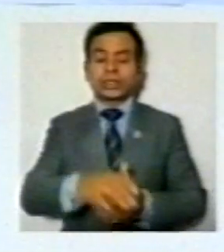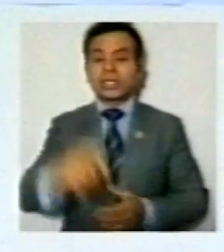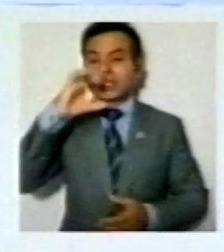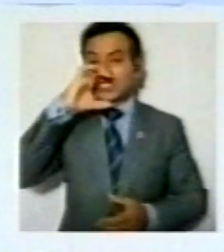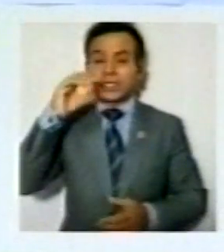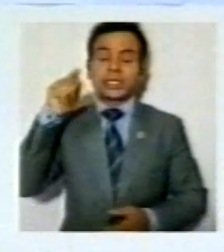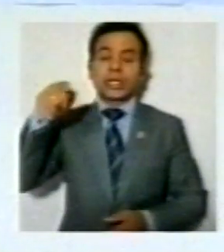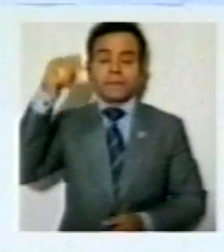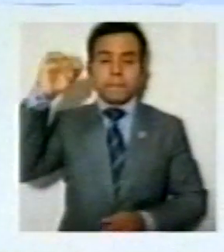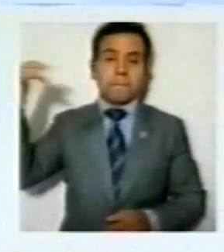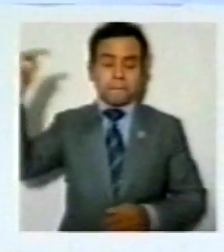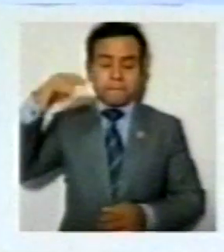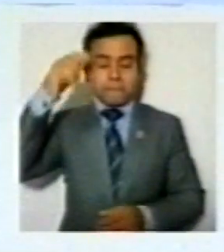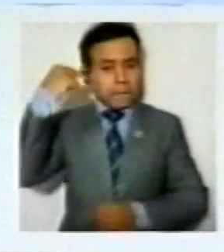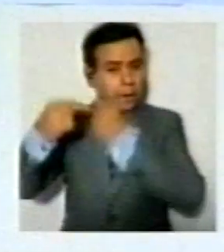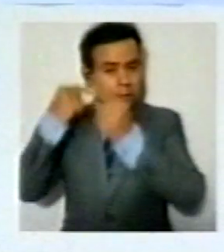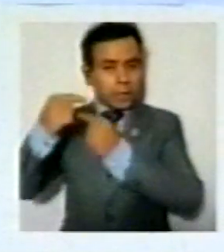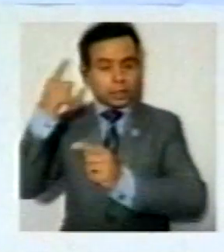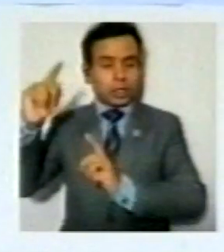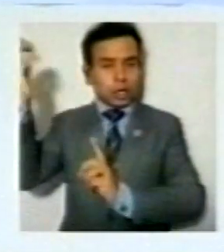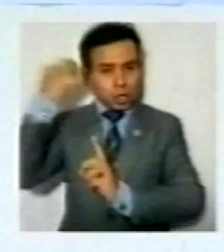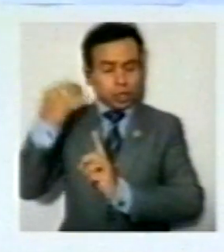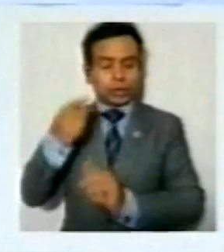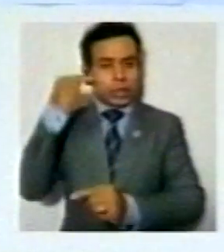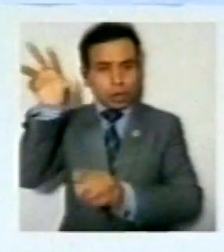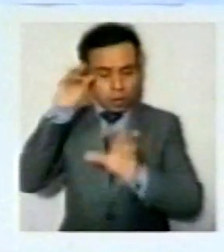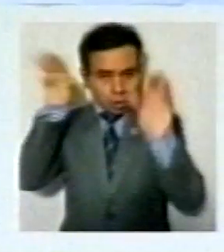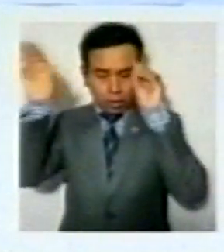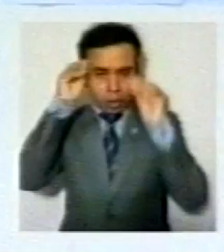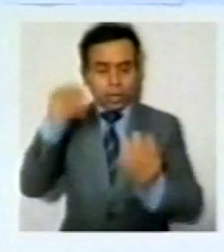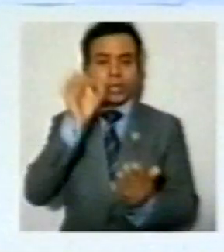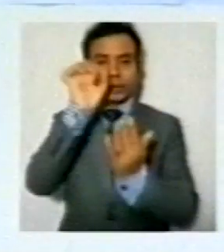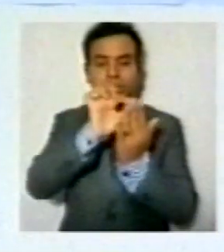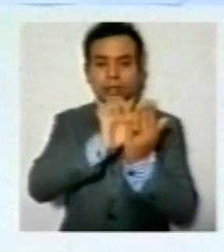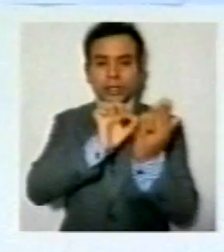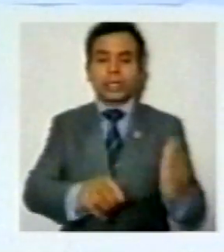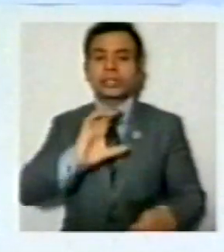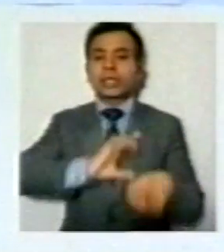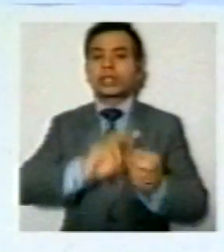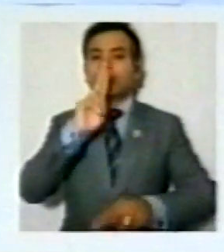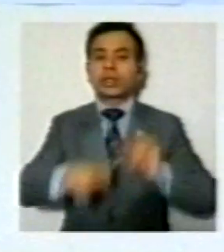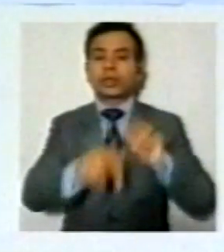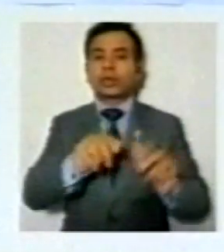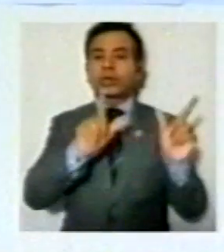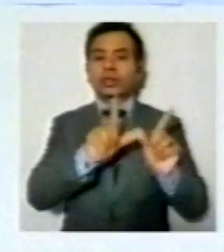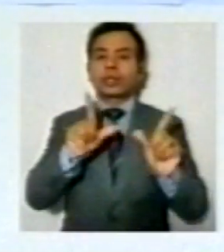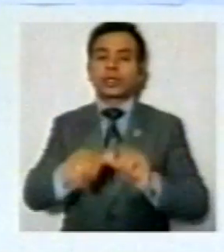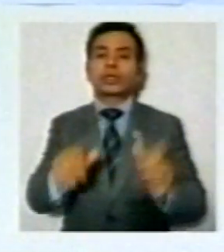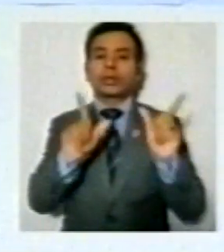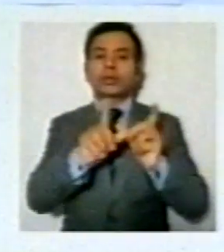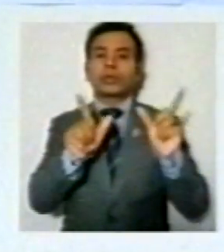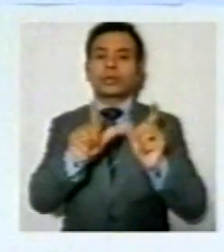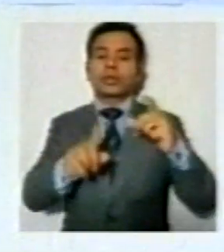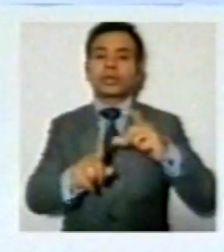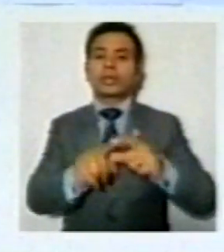দায়িত্বপ্রাপ্ত একদল জনস্বাস্থ্য বিশেষজ্ঞ চীন ও অন্যান্য দেশের সংশ্লিষ্ট কারিগরি নির্দেশনা অনুযায়ী নির্দেশনাগুলি